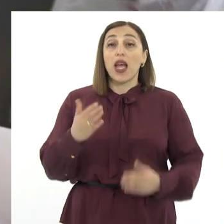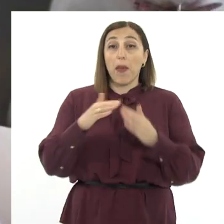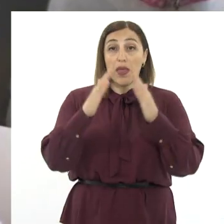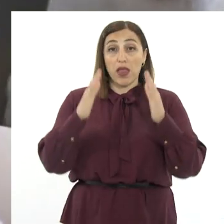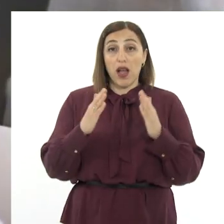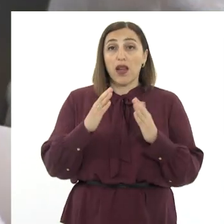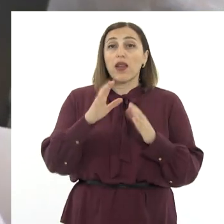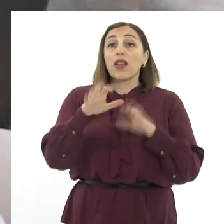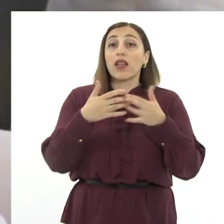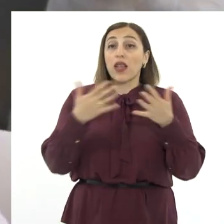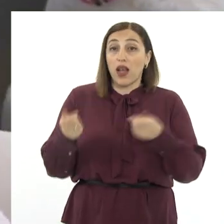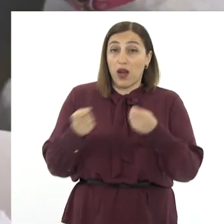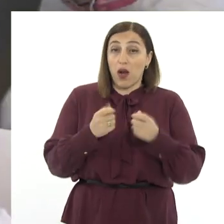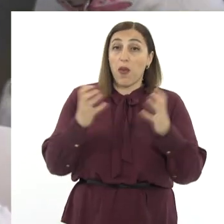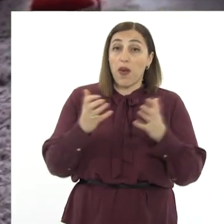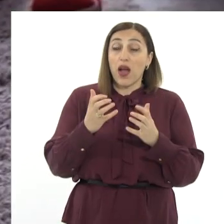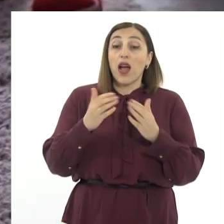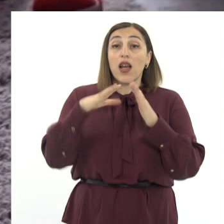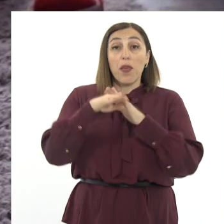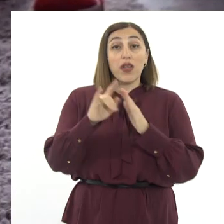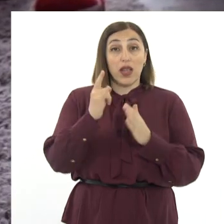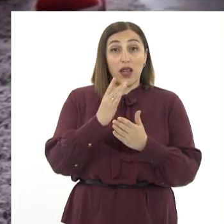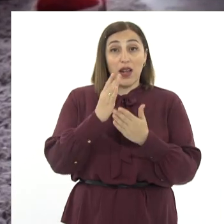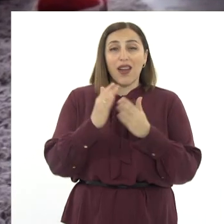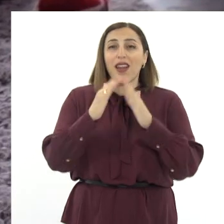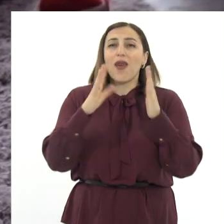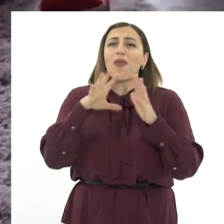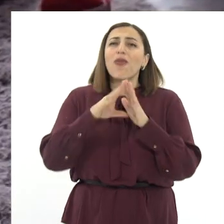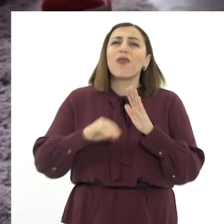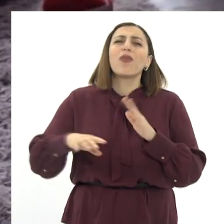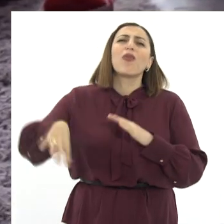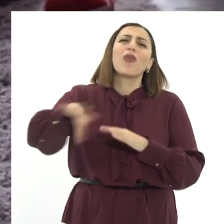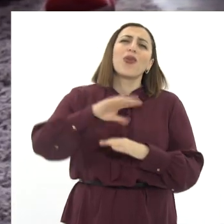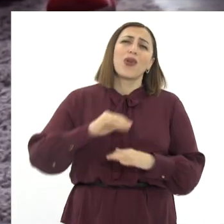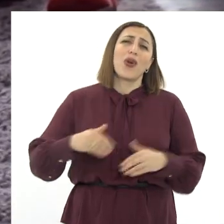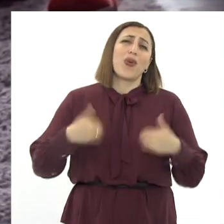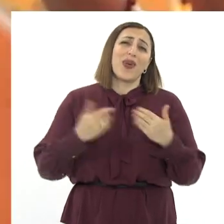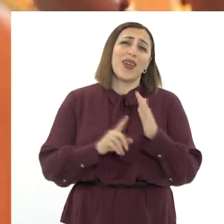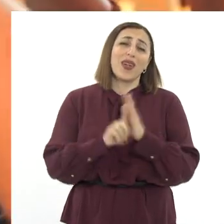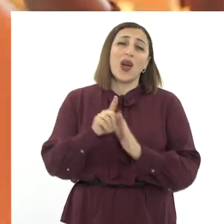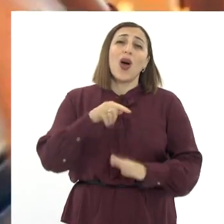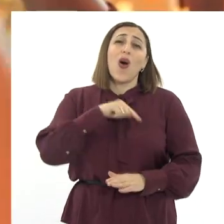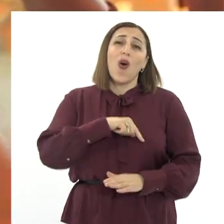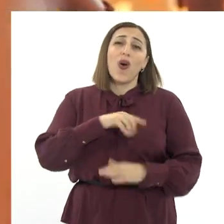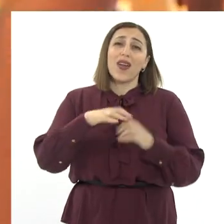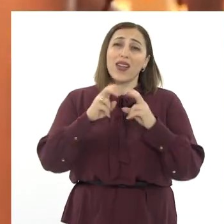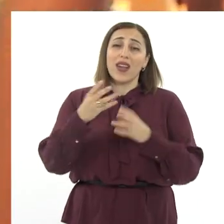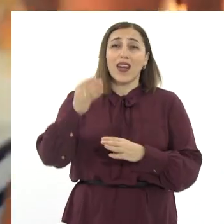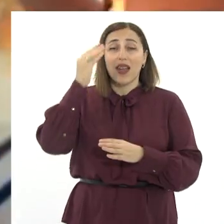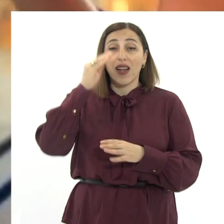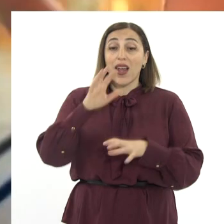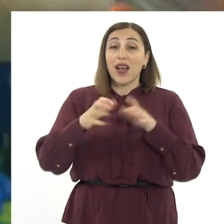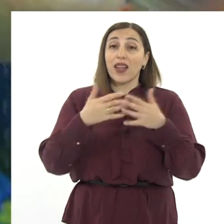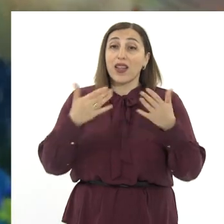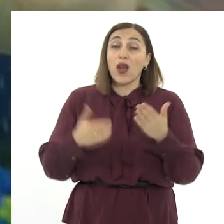Երբ տանը կենթանի է հայտնվում, հատկապես երբ այդտեղ երեխաներ էլ կան, տունը միանգամից ուրախությամբ է լցվում։ Հոգեբանների կարծիքով